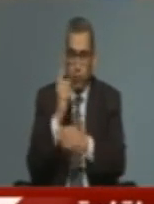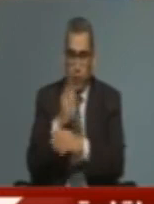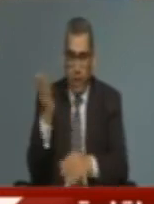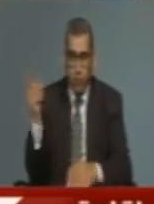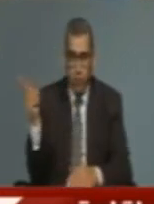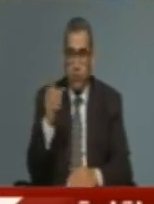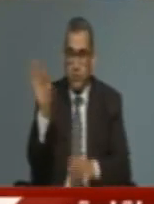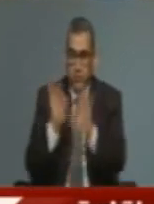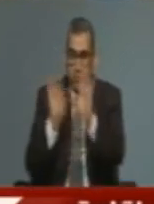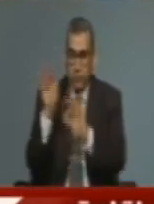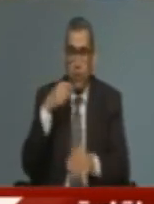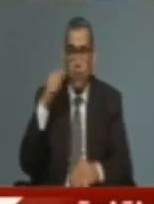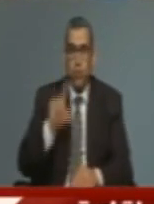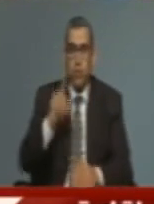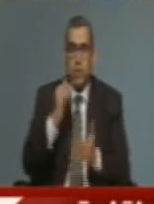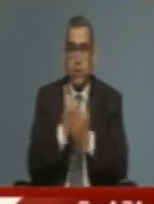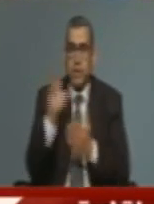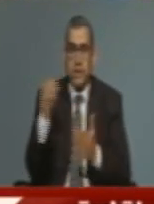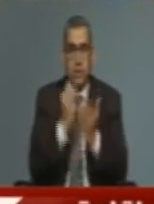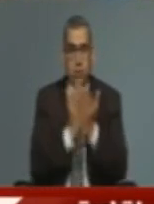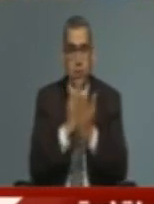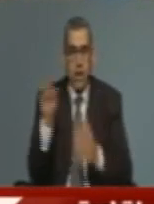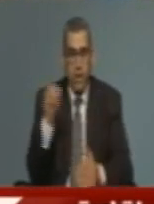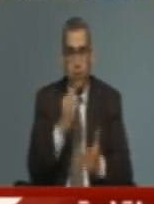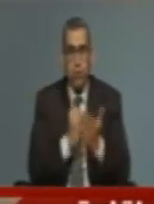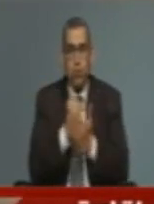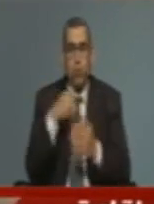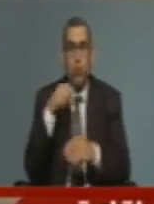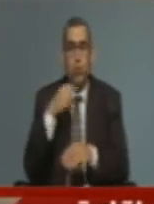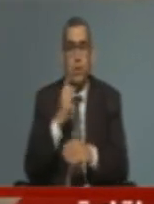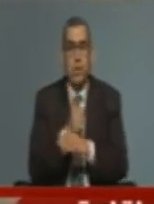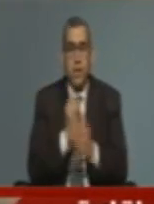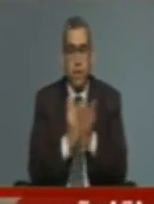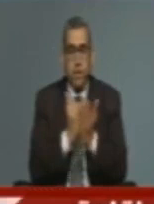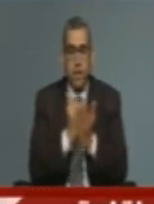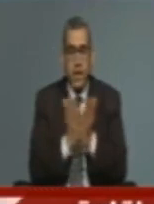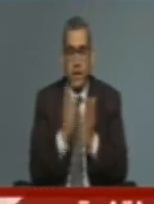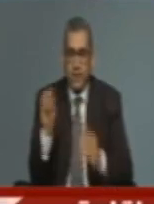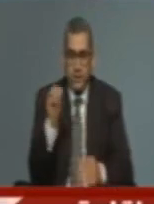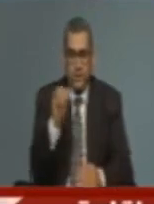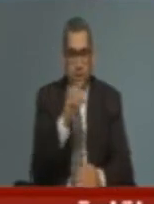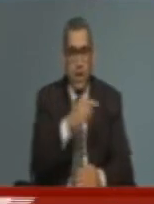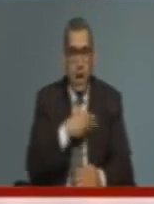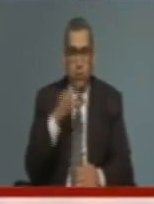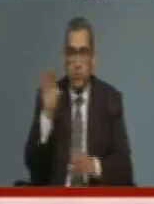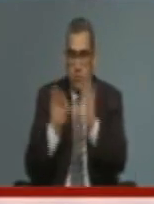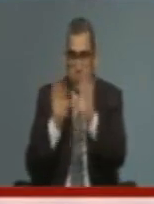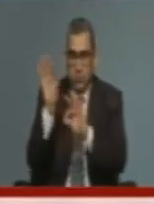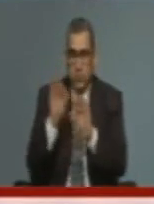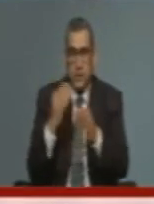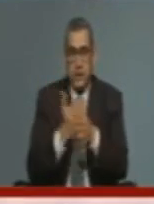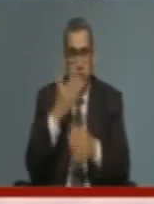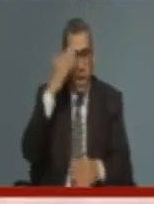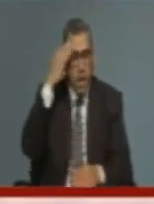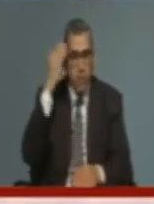نختار منهم مديري مدارس. نختار ايه؟ مدير مدارس. الفكرة ايه كلها؟ احنا قلنا نختارهم ونعمل لهم